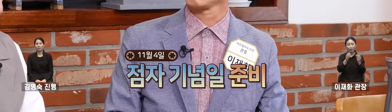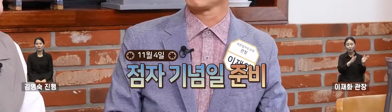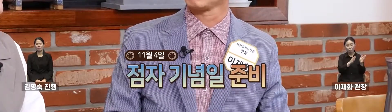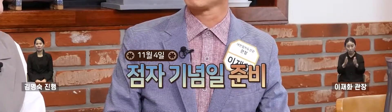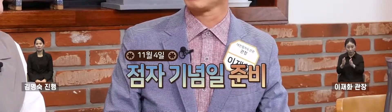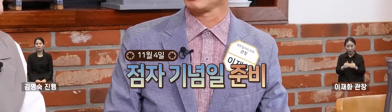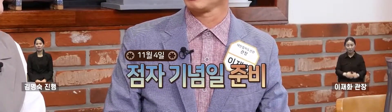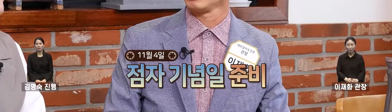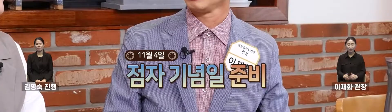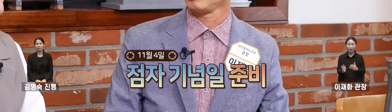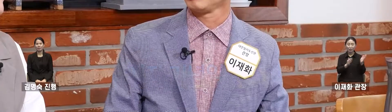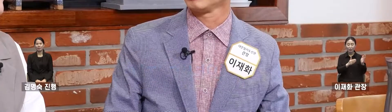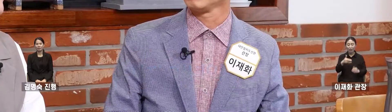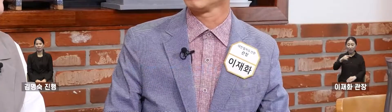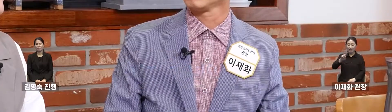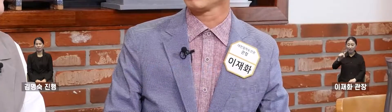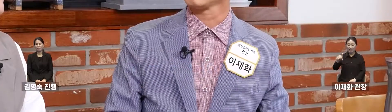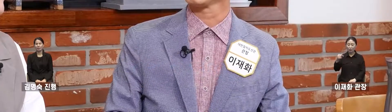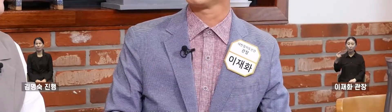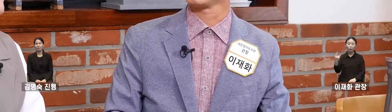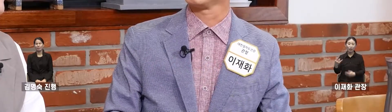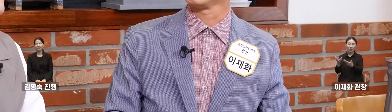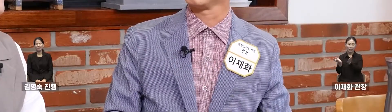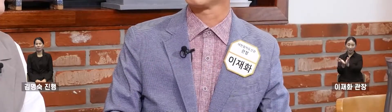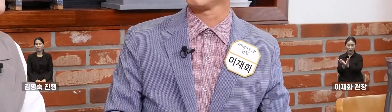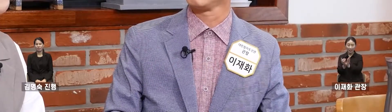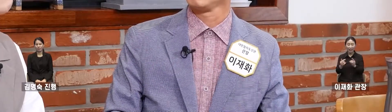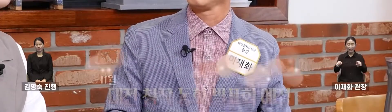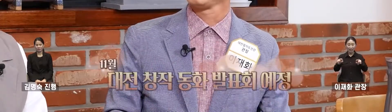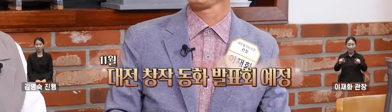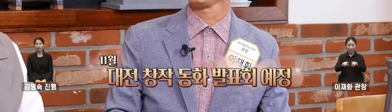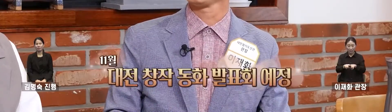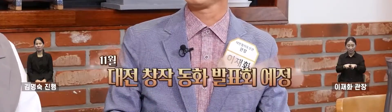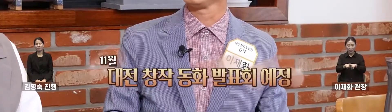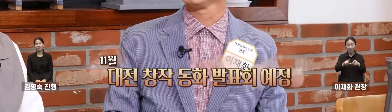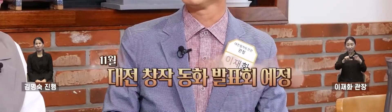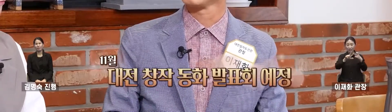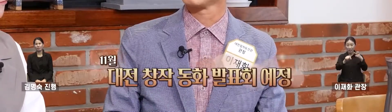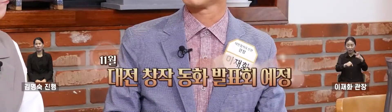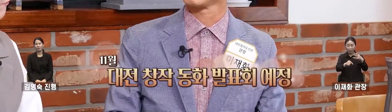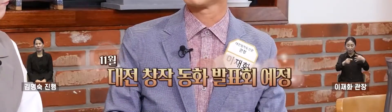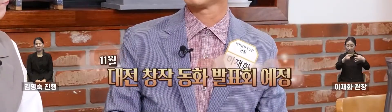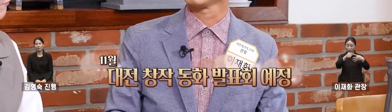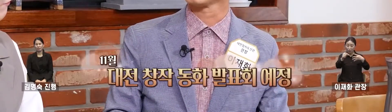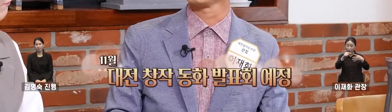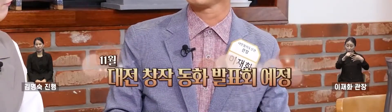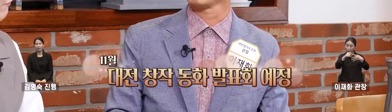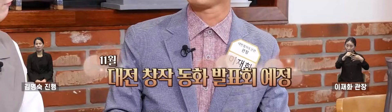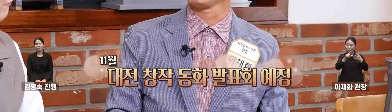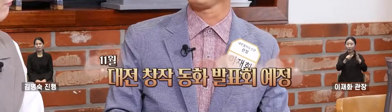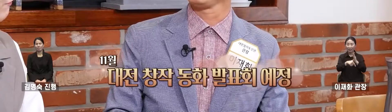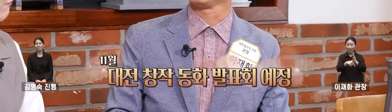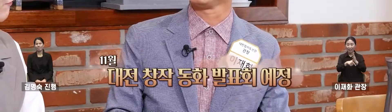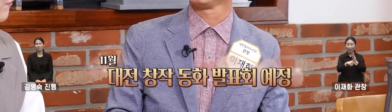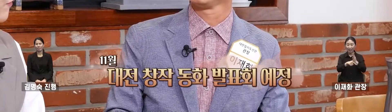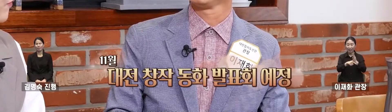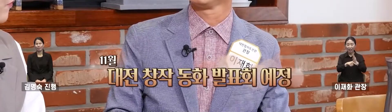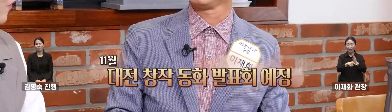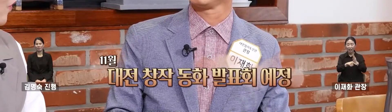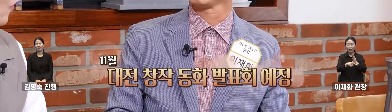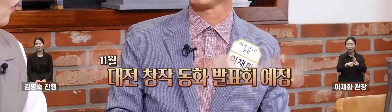또 색동회와 함께 대전 창작동화를 만들어서 12월 초에는 그 창작동화